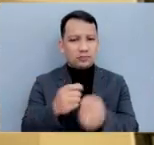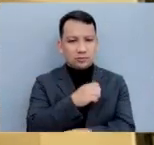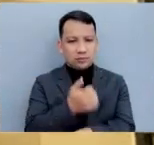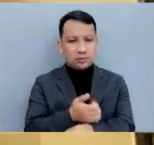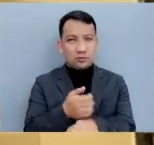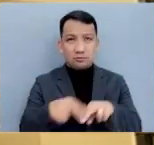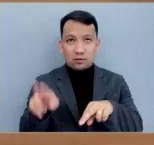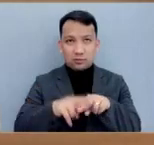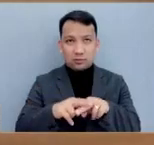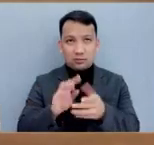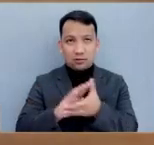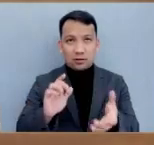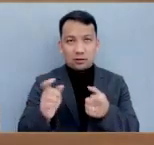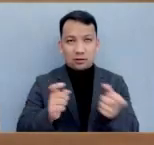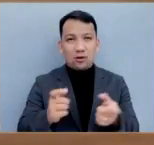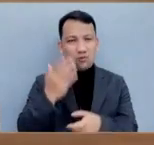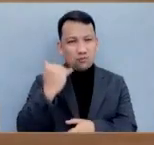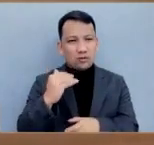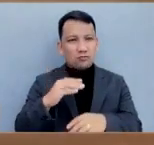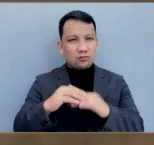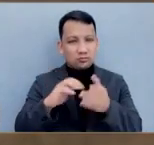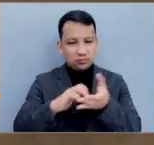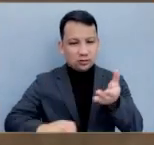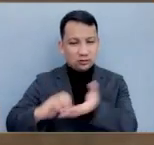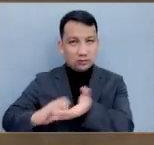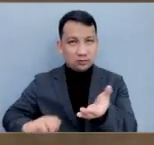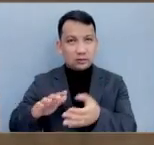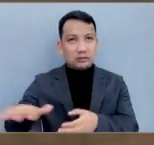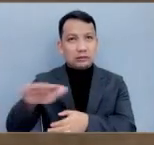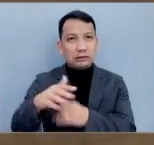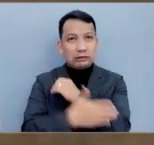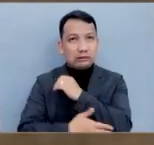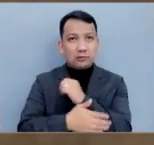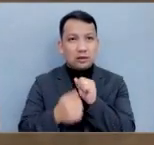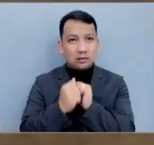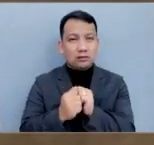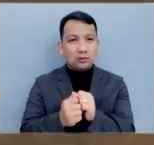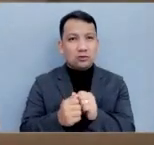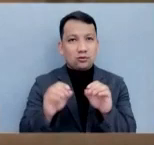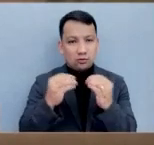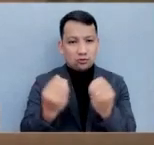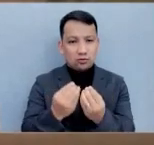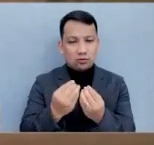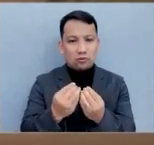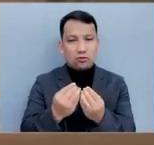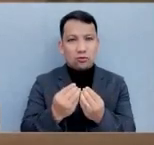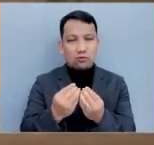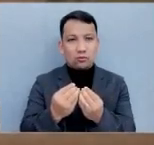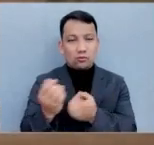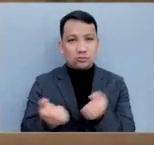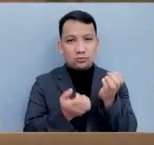presyo ng produktong petrolyo ay dahil sa nagbabawas ng produksyon ng lang isang ilang bansa, partikular ang Organization of Petroleum Exporting Country o